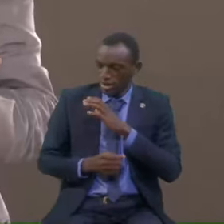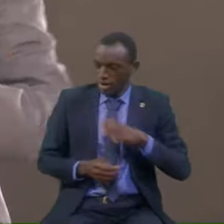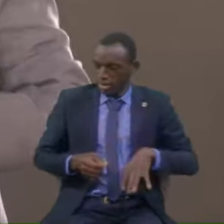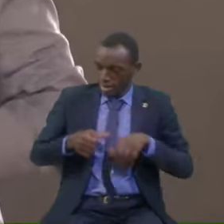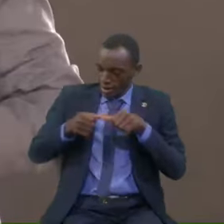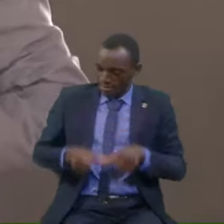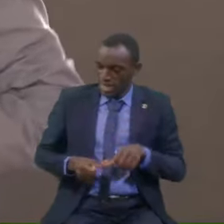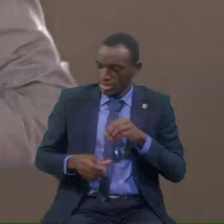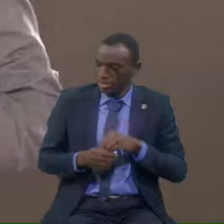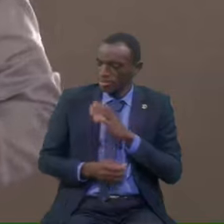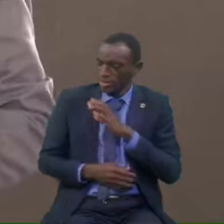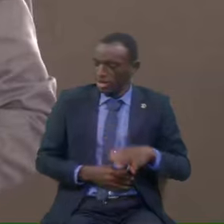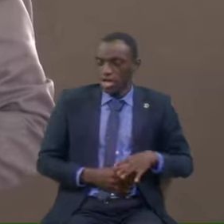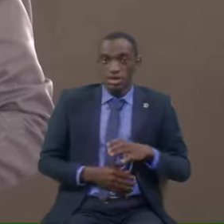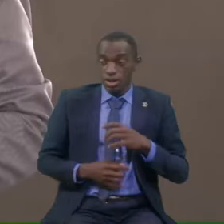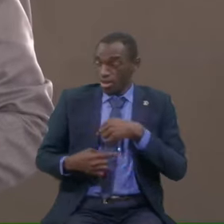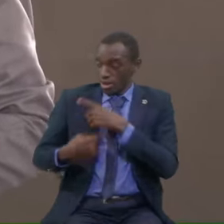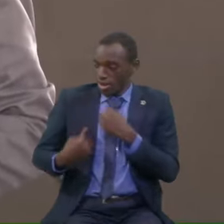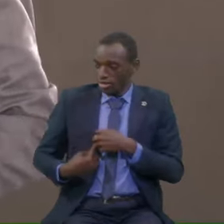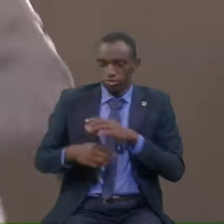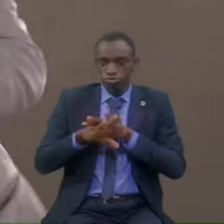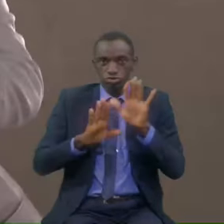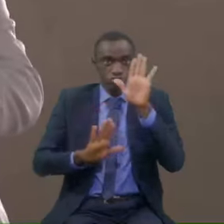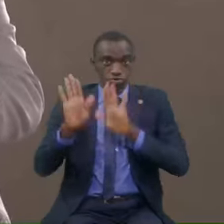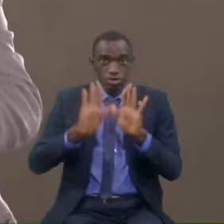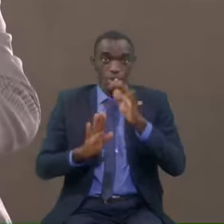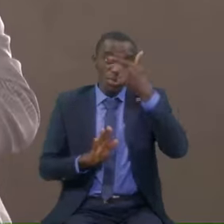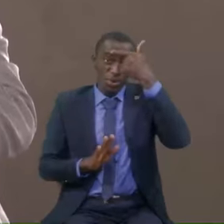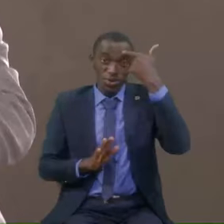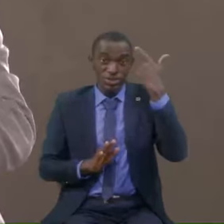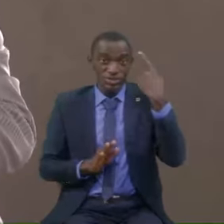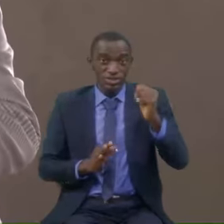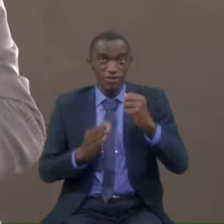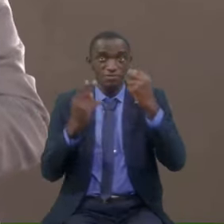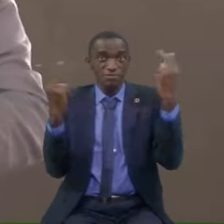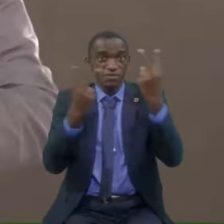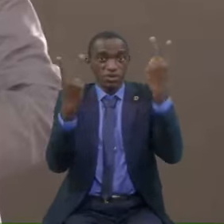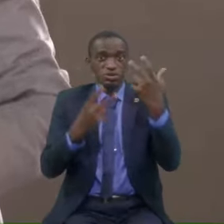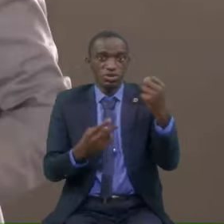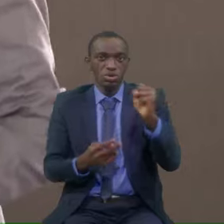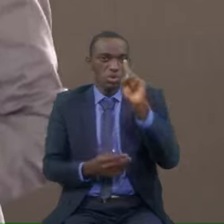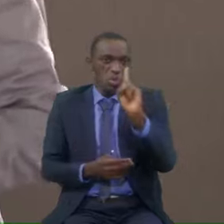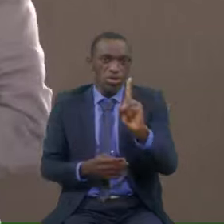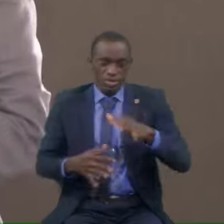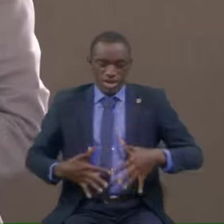Pas de trouble, parce que le triomphant vit au-dedans de toi.